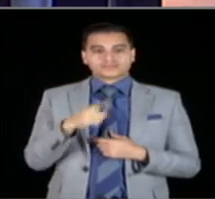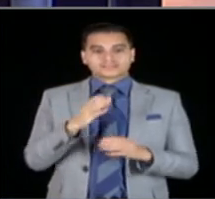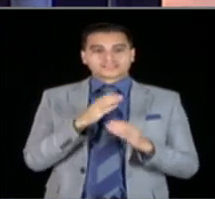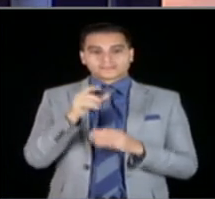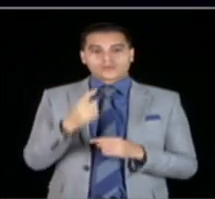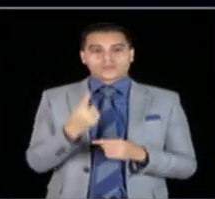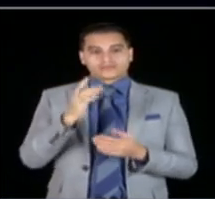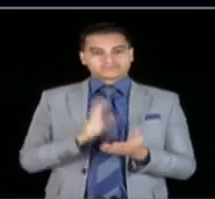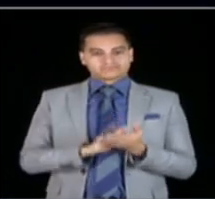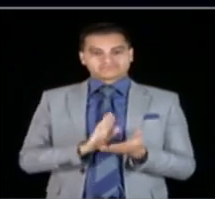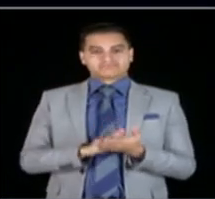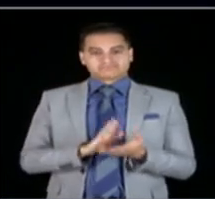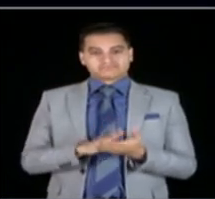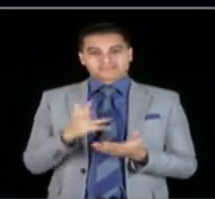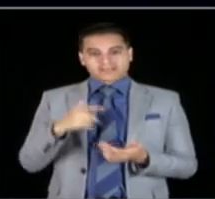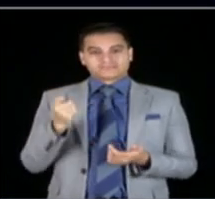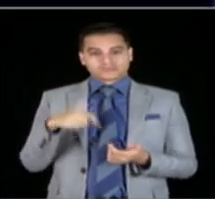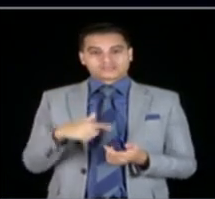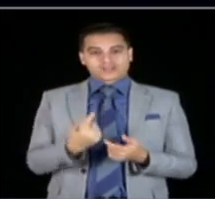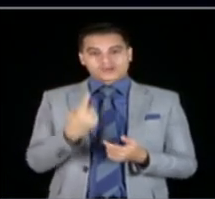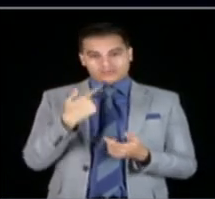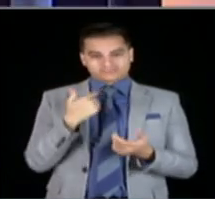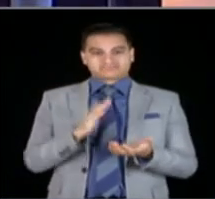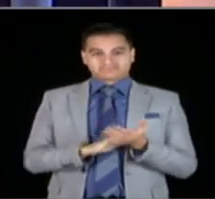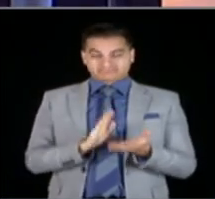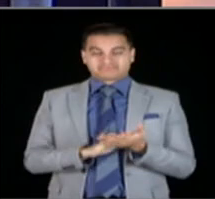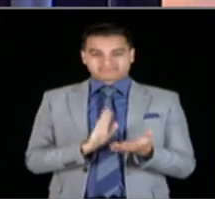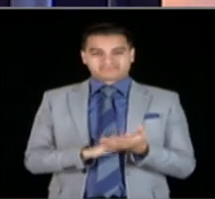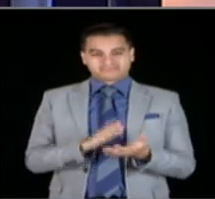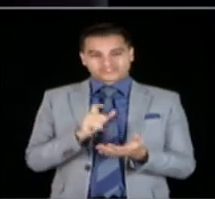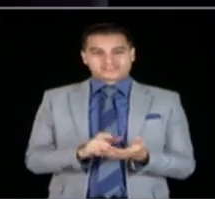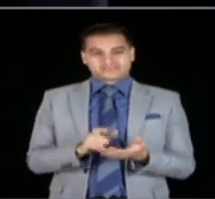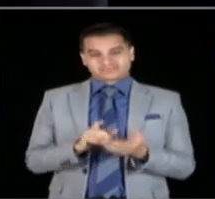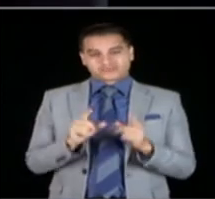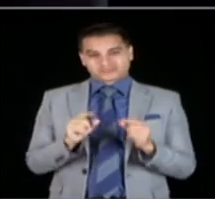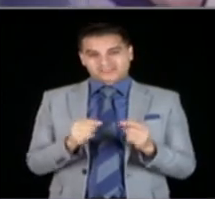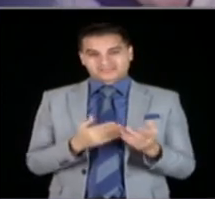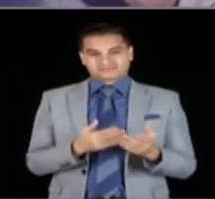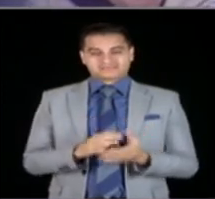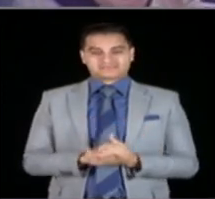الحمد لله. برافو عليك بجد. برافو عليك، أنا بحييك. برافو عليك.